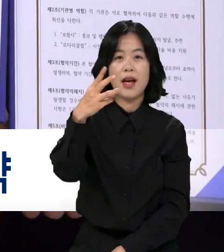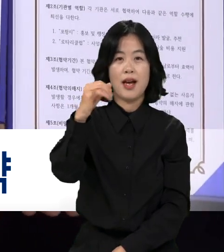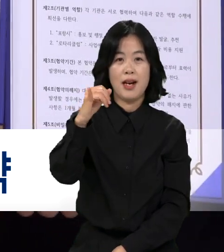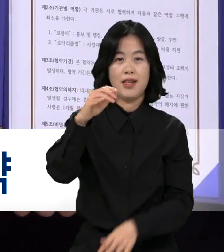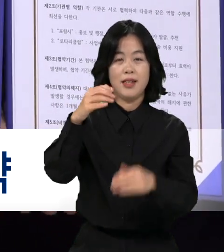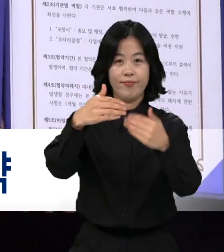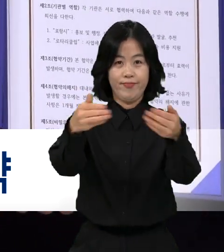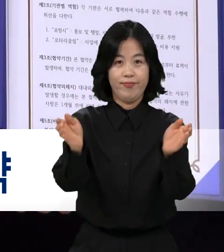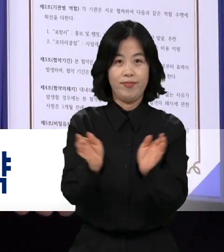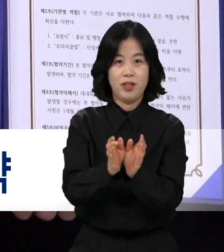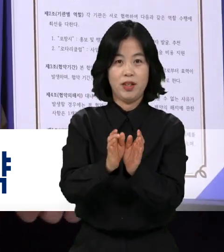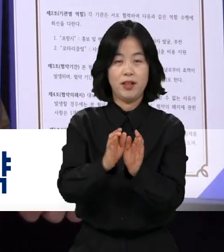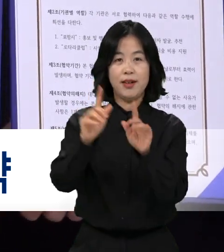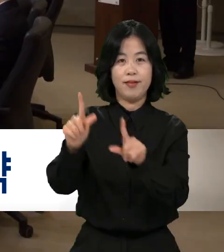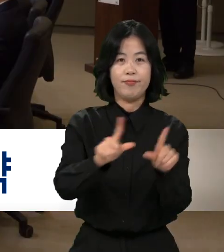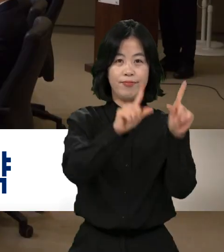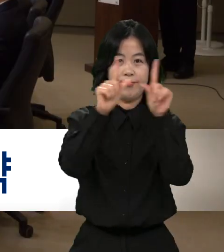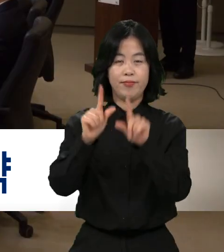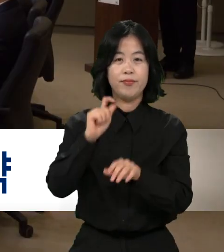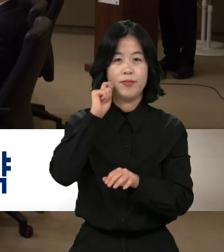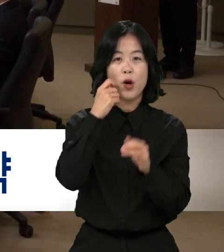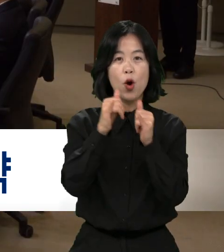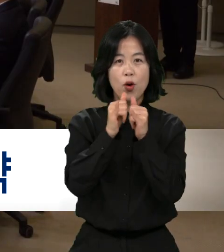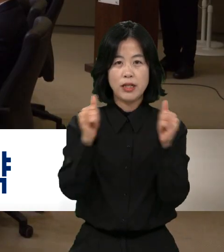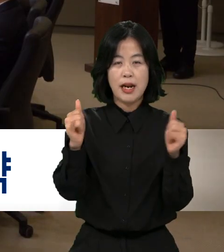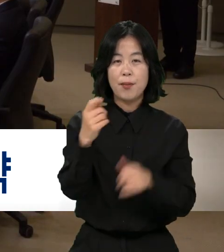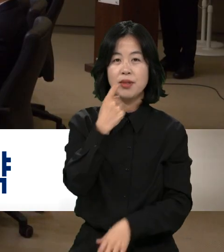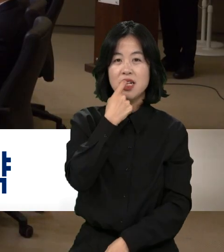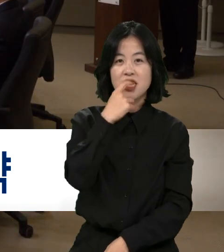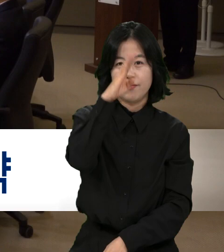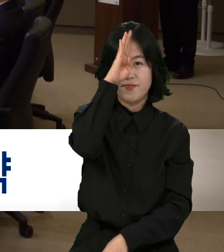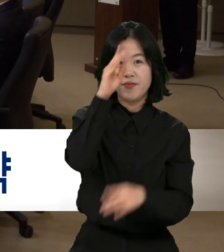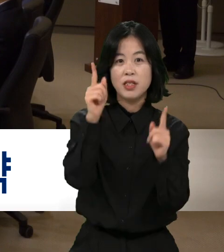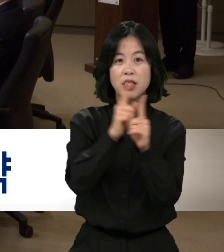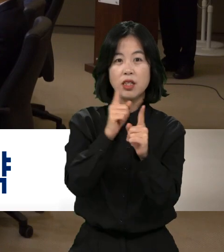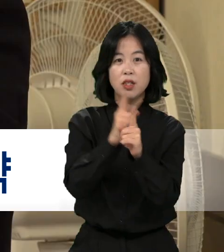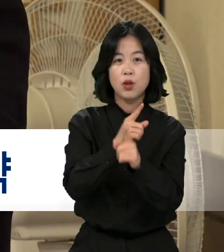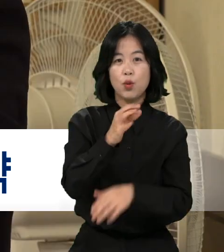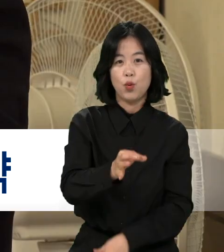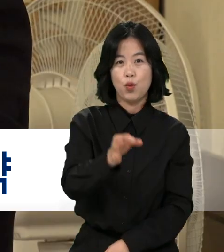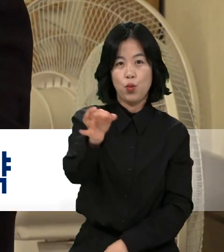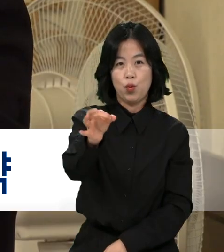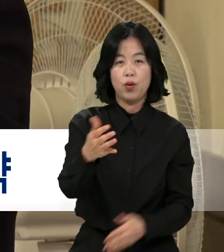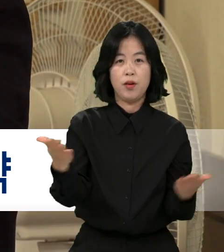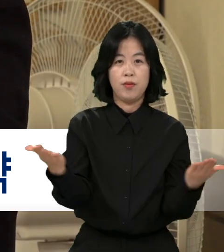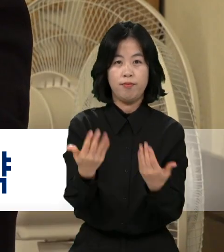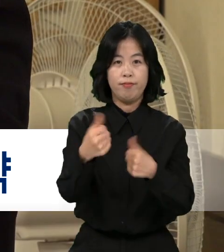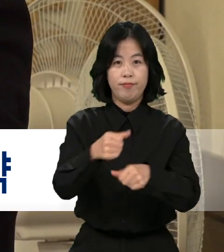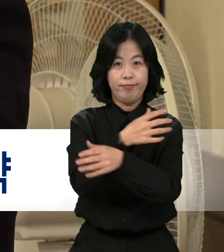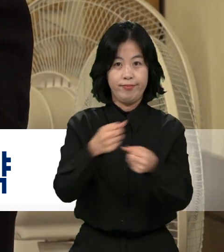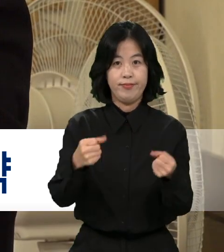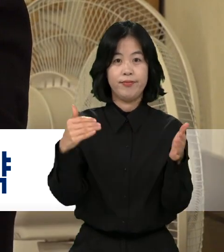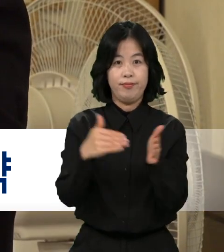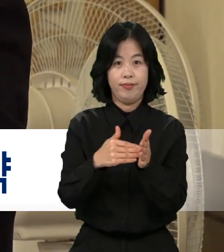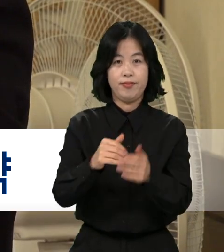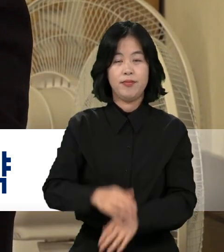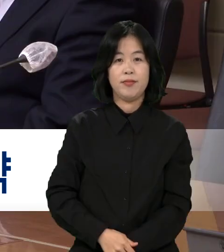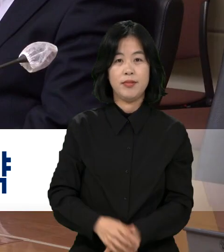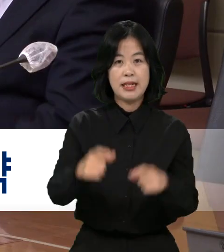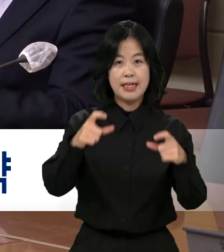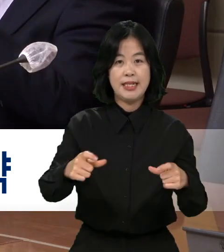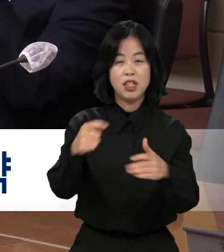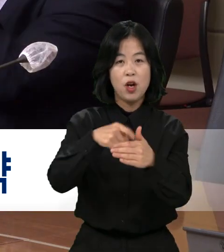은하수 로터리 클럽과 취약계층 틀리 및 브릿지 시술비용 지원 업무 협약을 체결했습니다